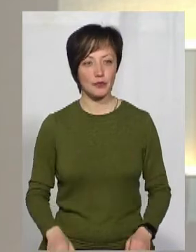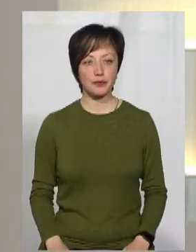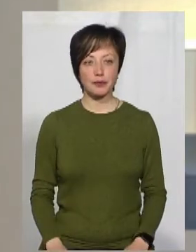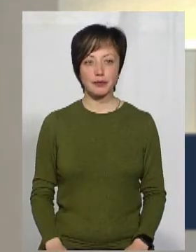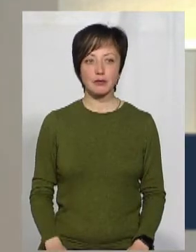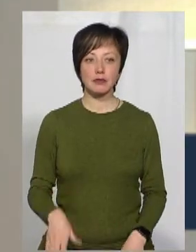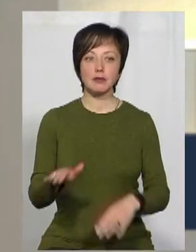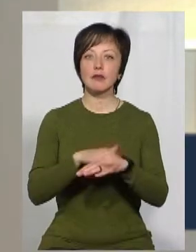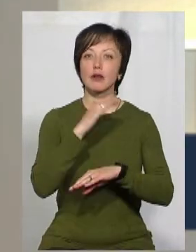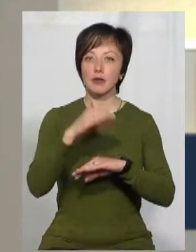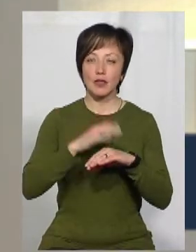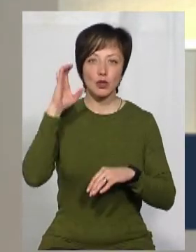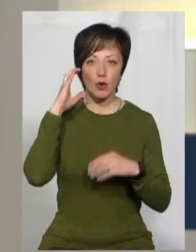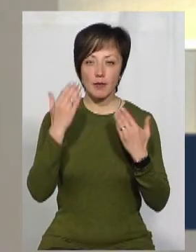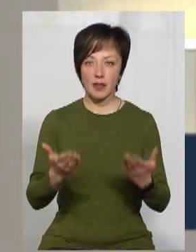Добрий вечір, слухаємо вас.